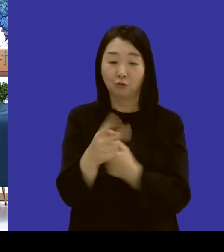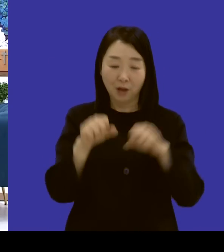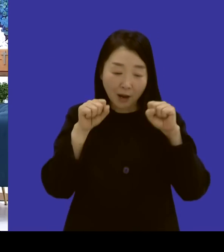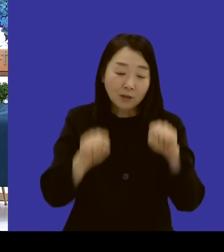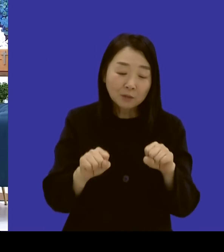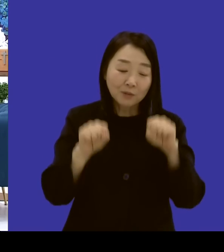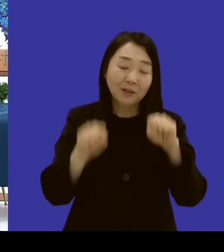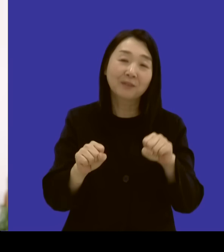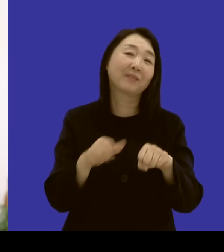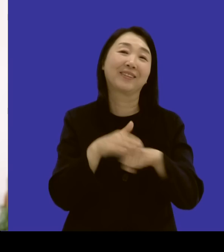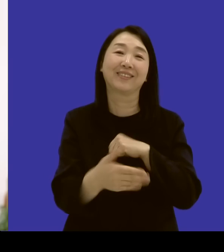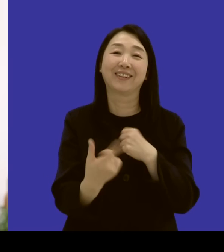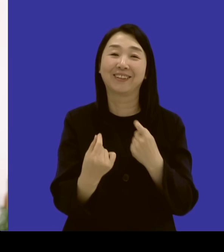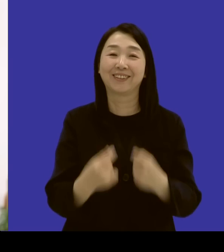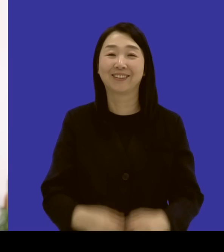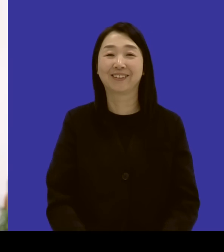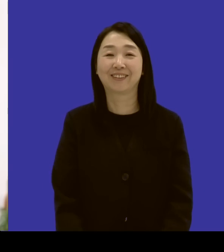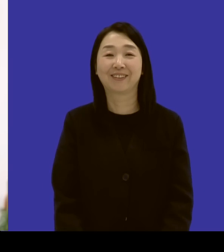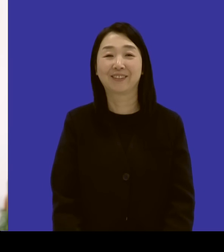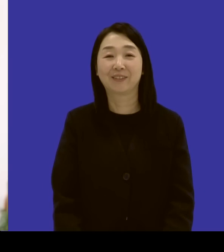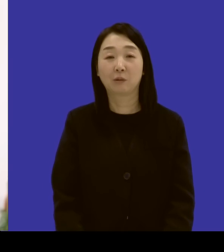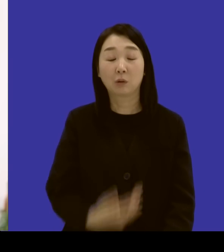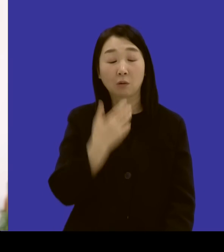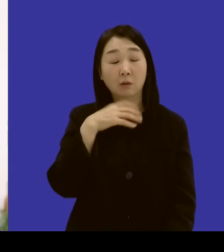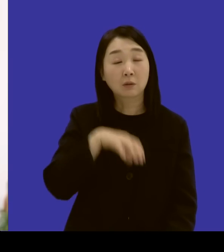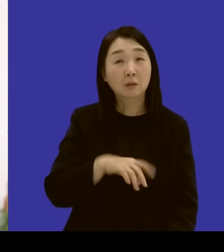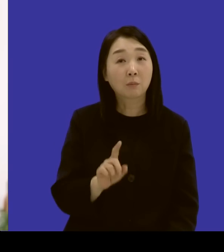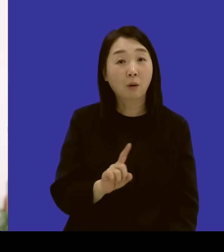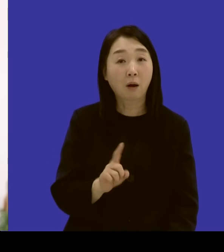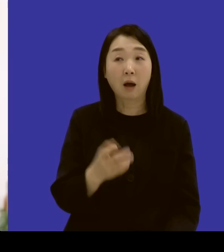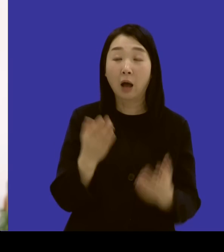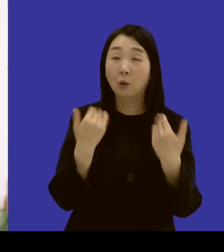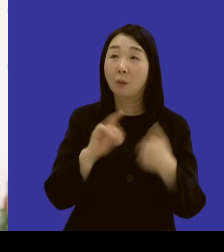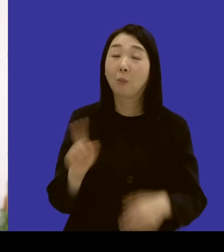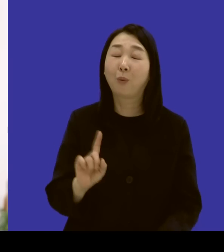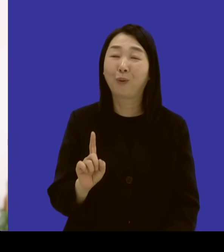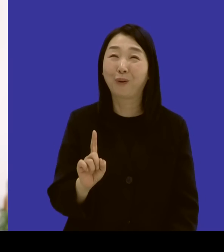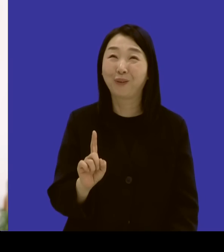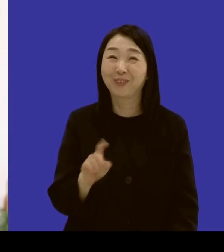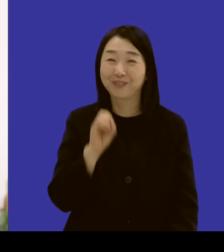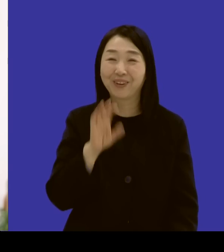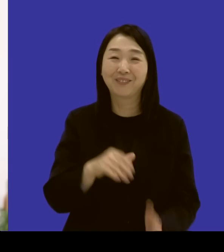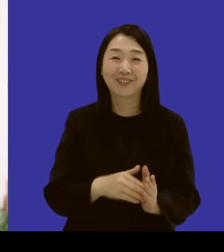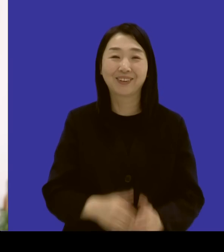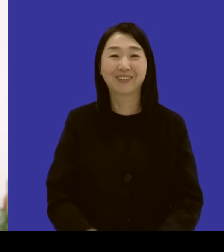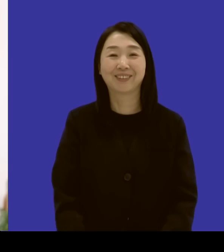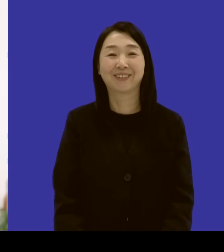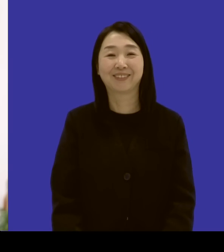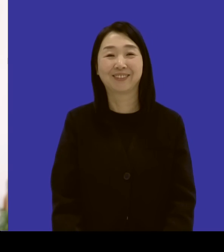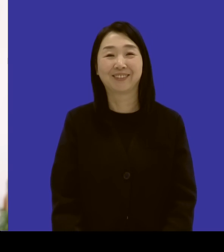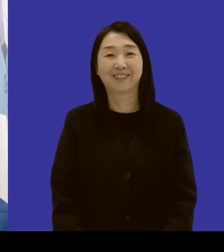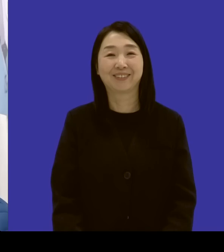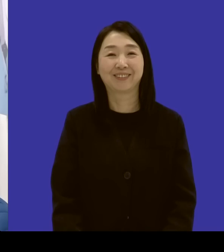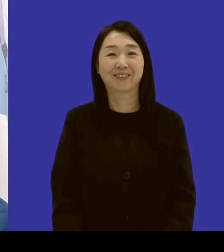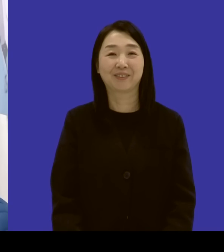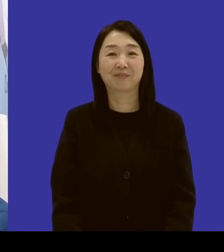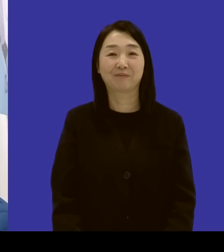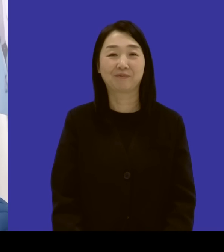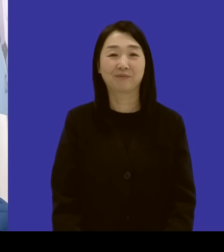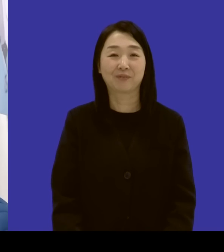안녕하십니까. 그래서 여기가 식당이야. 지금 학교야. 제가 네, 그러면서 예. 그리고 굉장히 좀